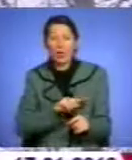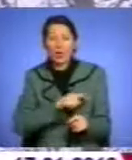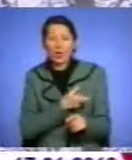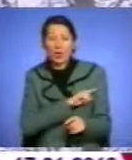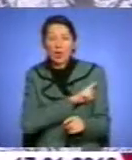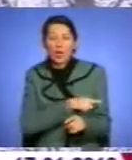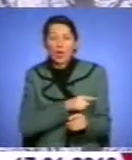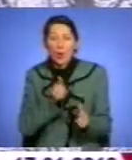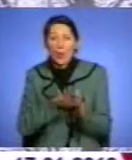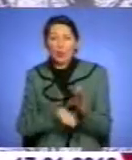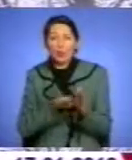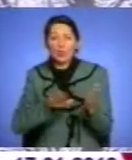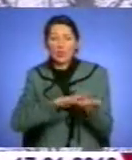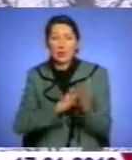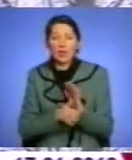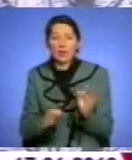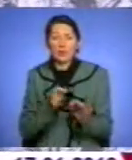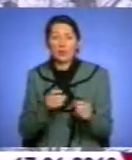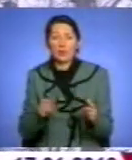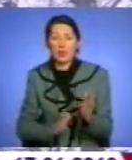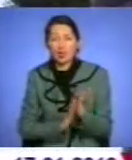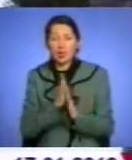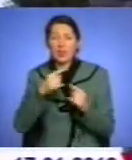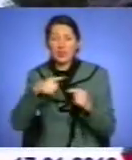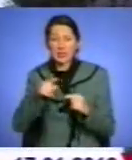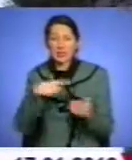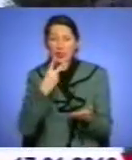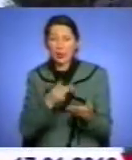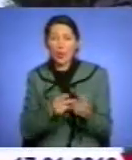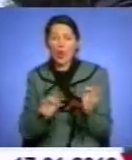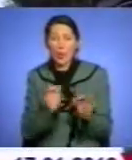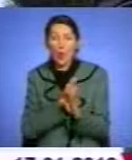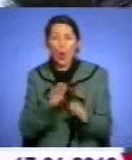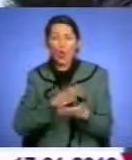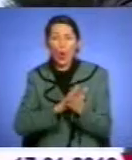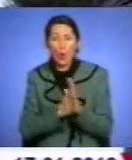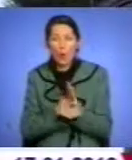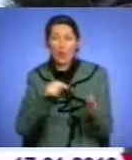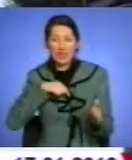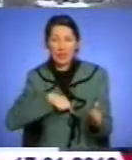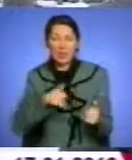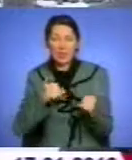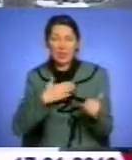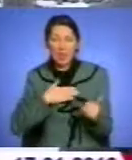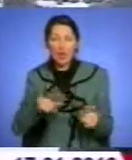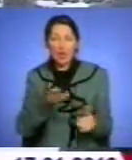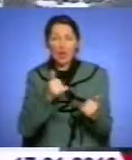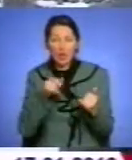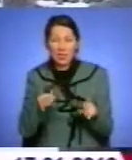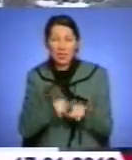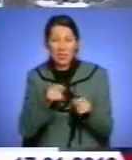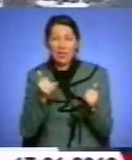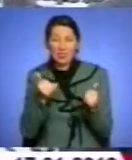і зростає різниця між показниками погодних умов, характерних для нашого краю, і тих, які ми маємо зараз.